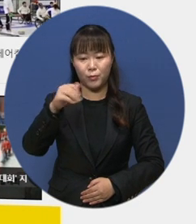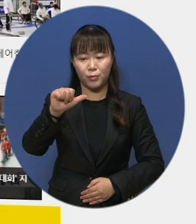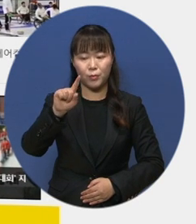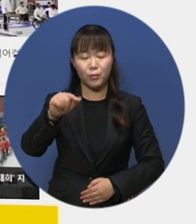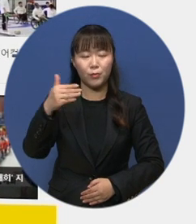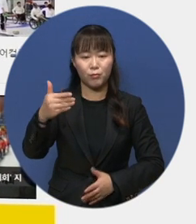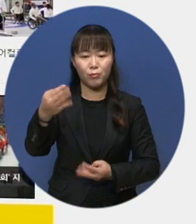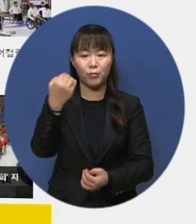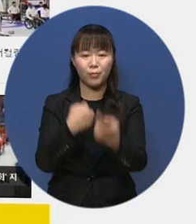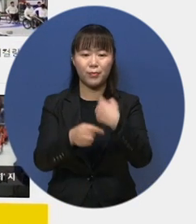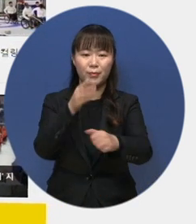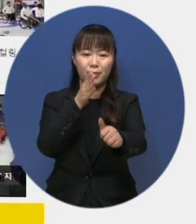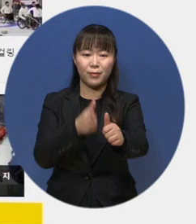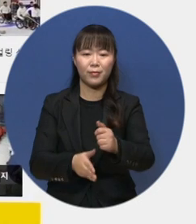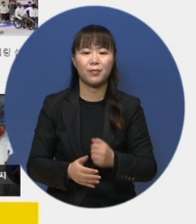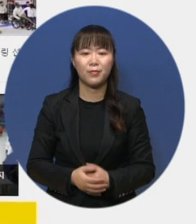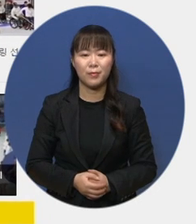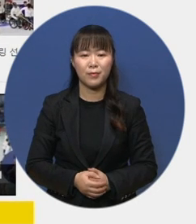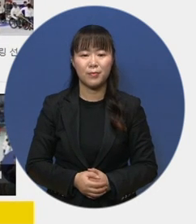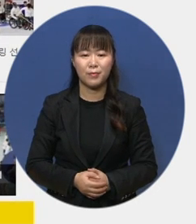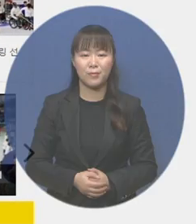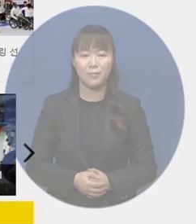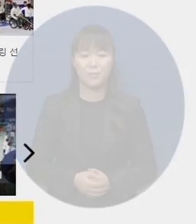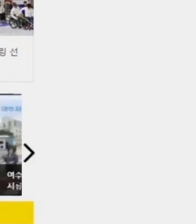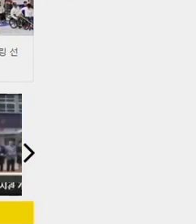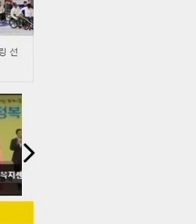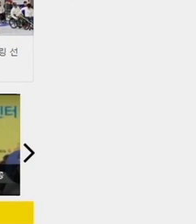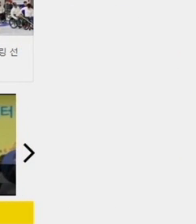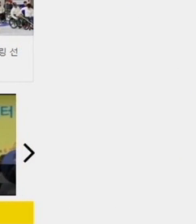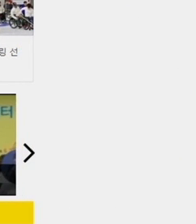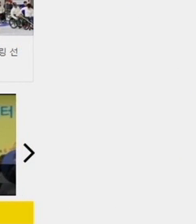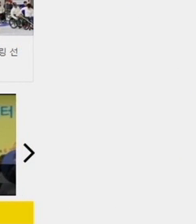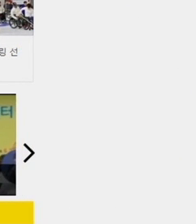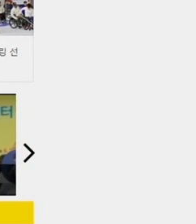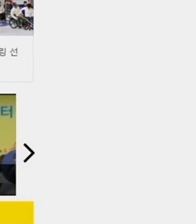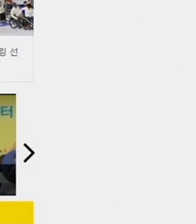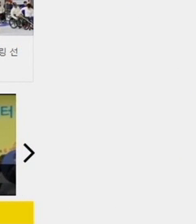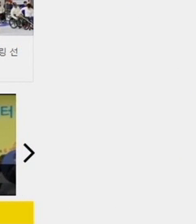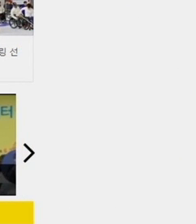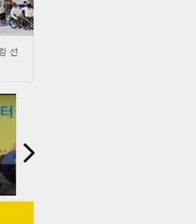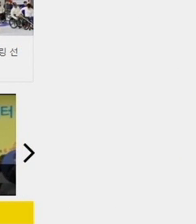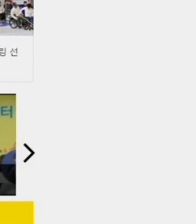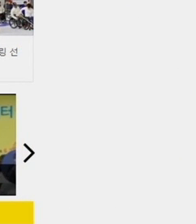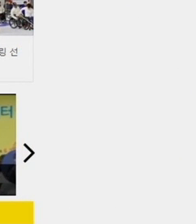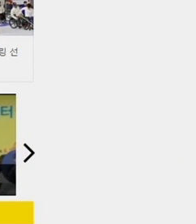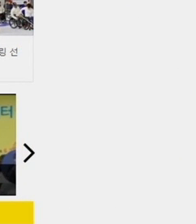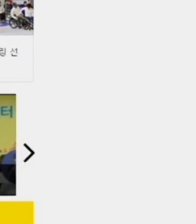전화번호 02-2655-9519로 많은 제보 바랍니다.